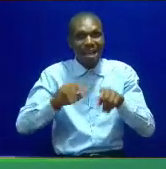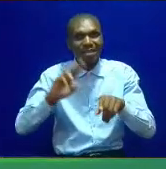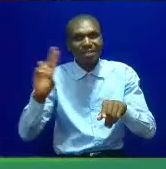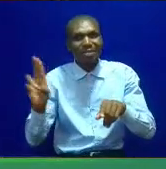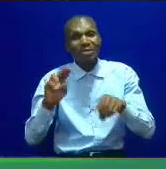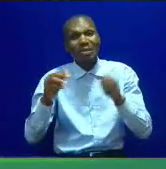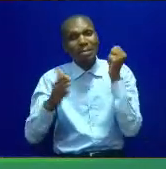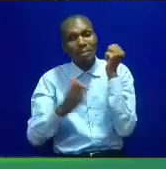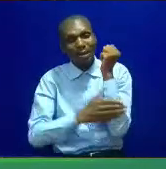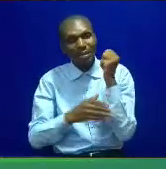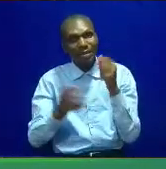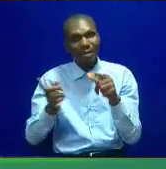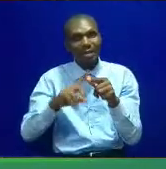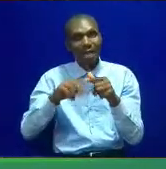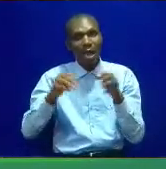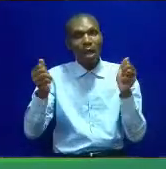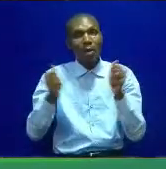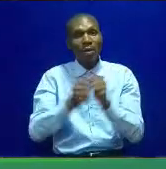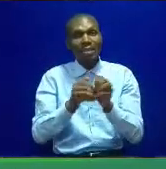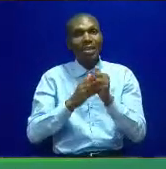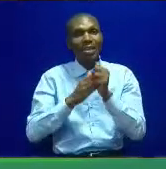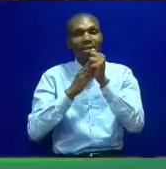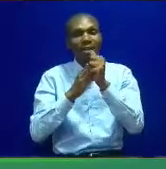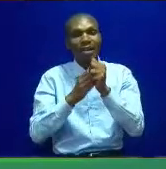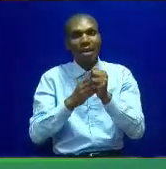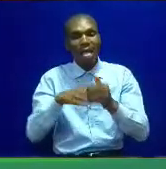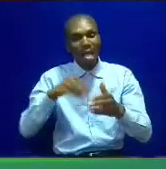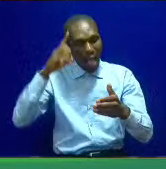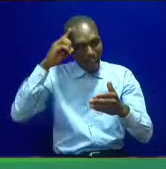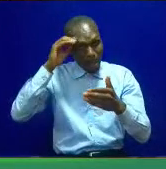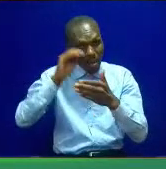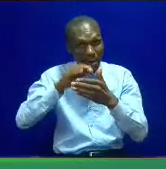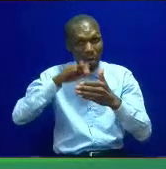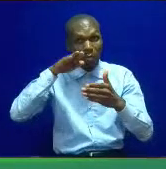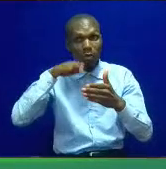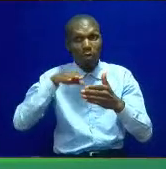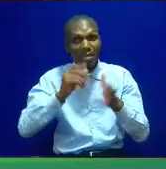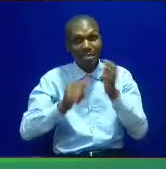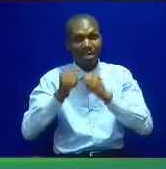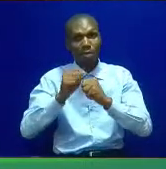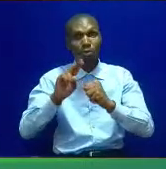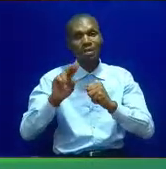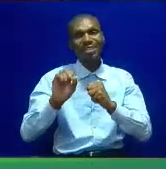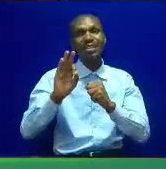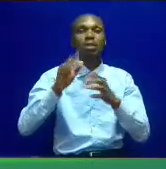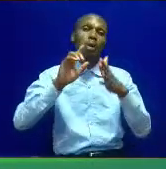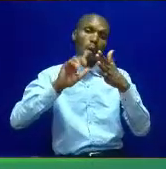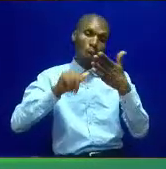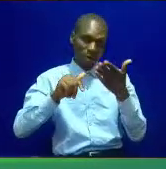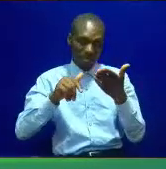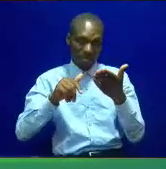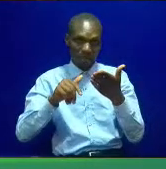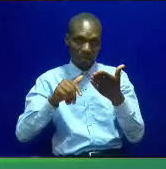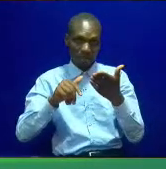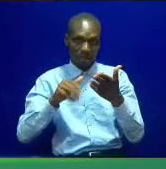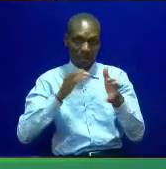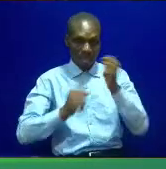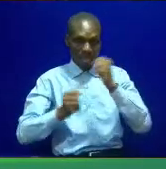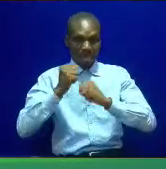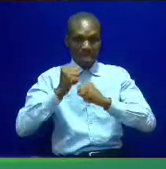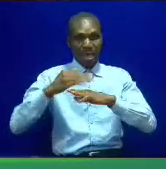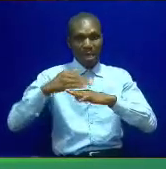kubobe oji asa barai baito oko se mergo angoro kyo ka somo ko jiru bene merongi bere na chatu o umwako yogo